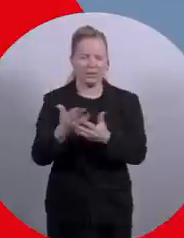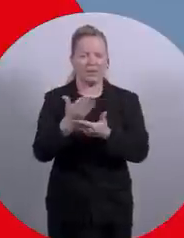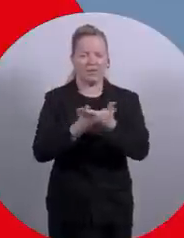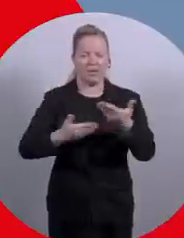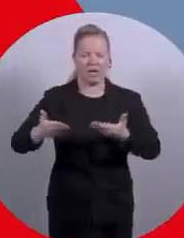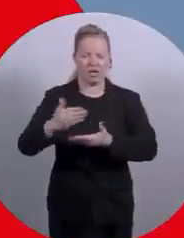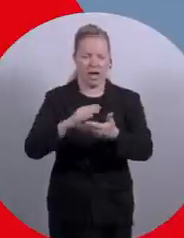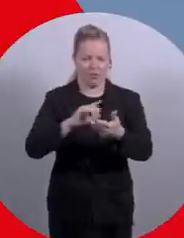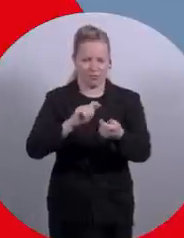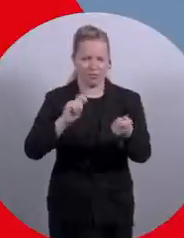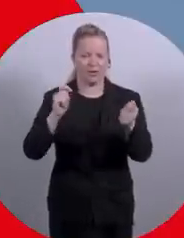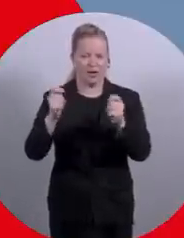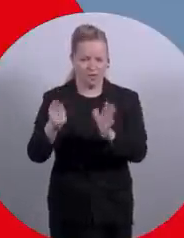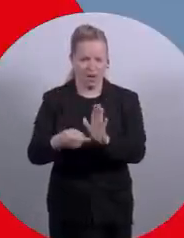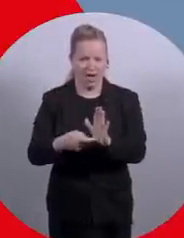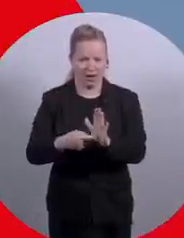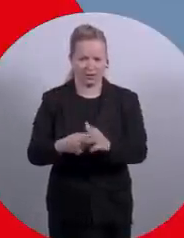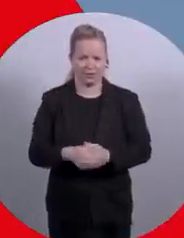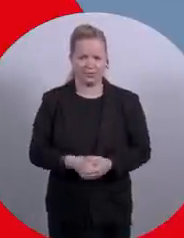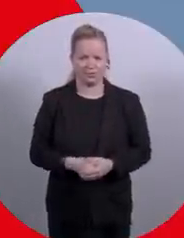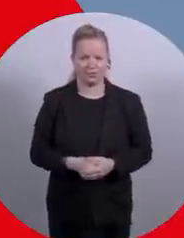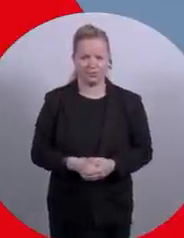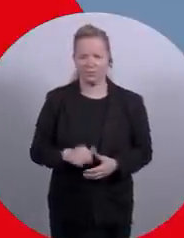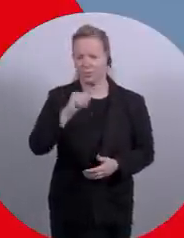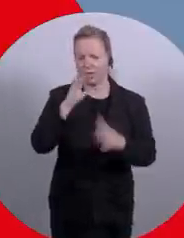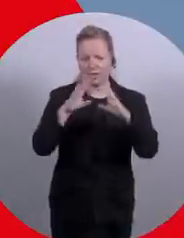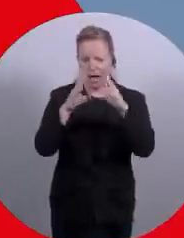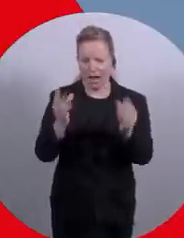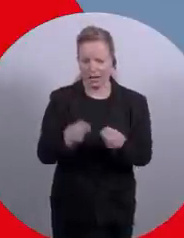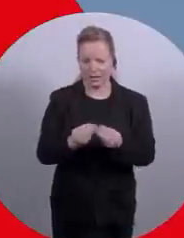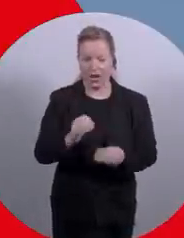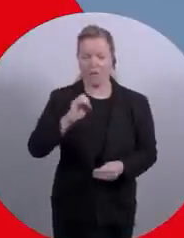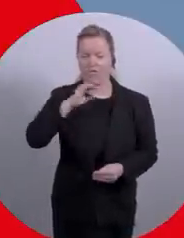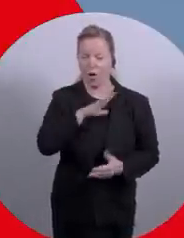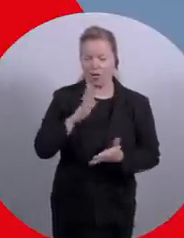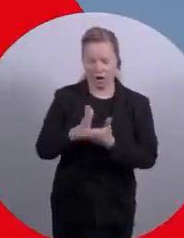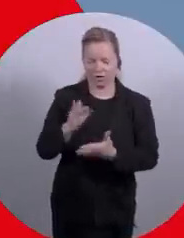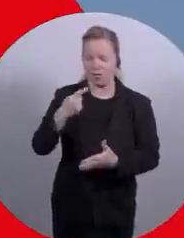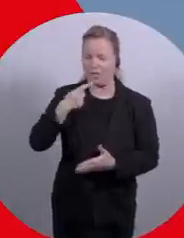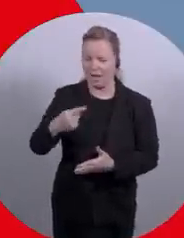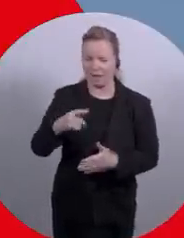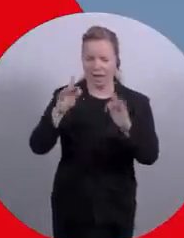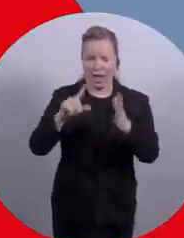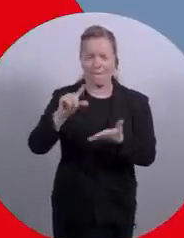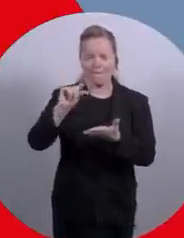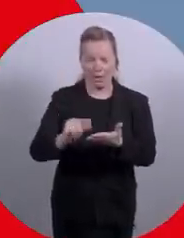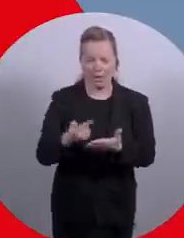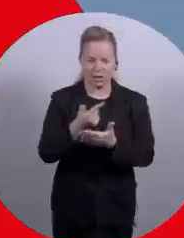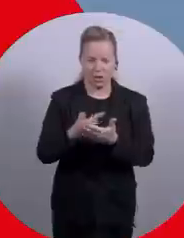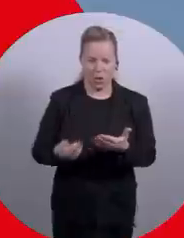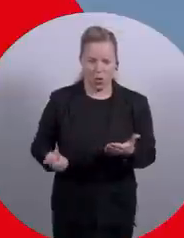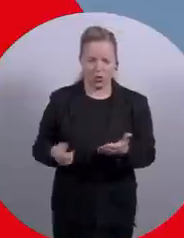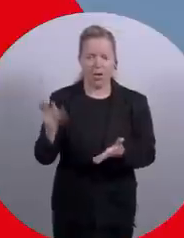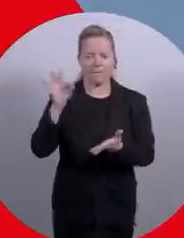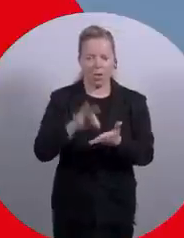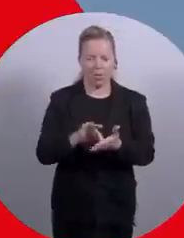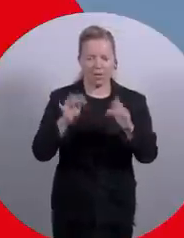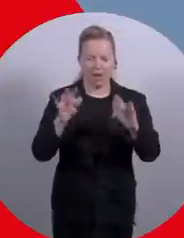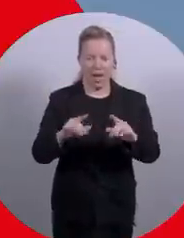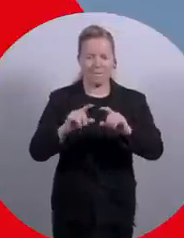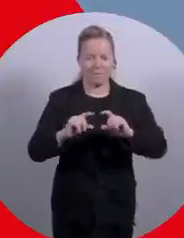nicht alles der wolfgang hat darauf hingewiesen Mindestlohn eine es gibt eine Richtlinie wir verhandeln derzeit über die